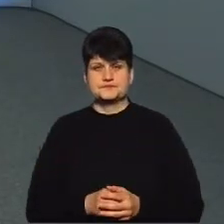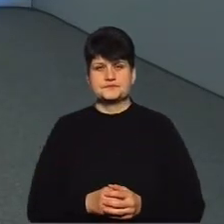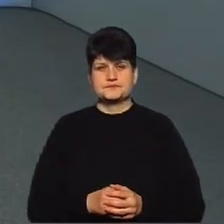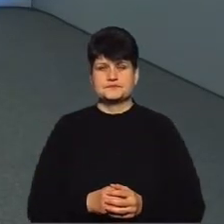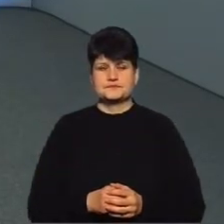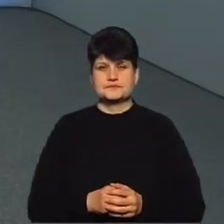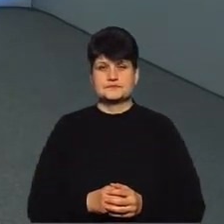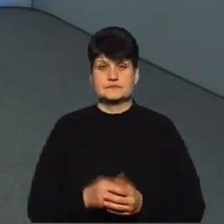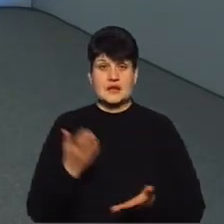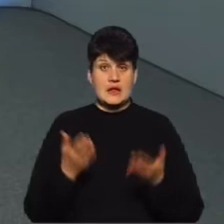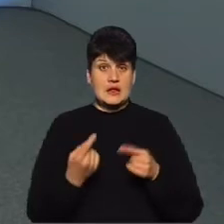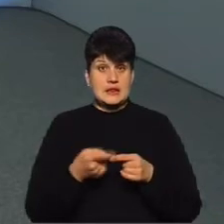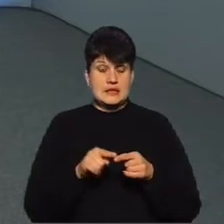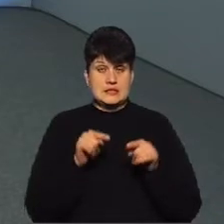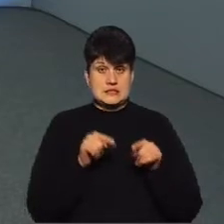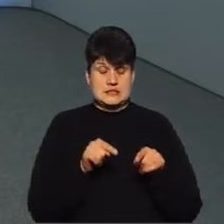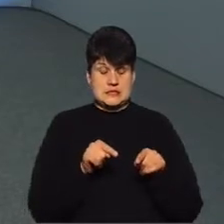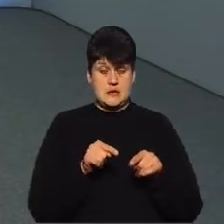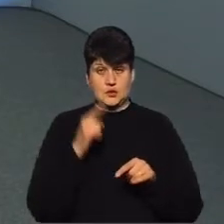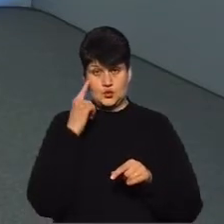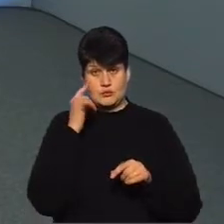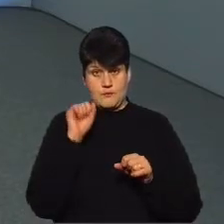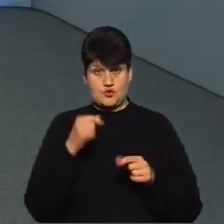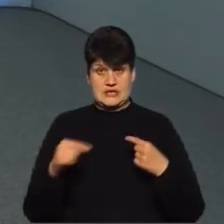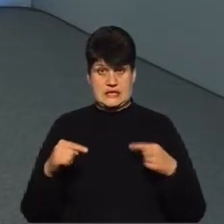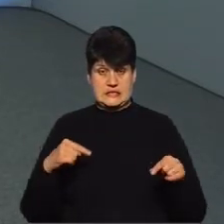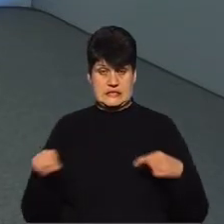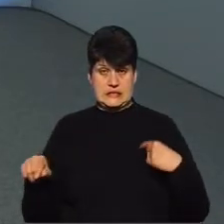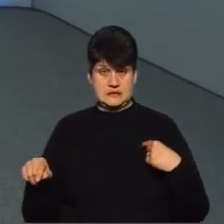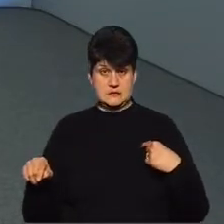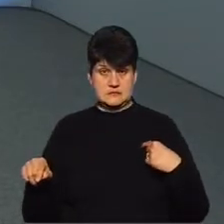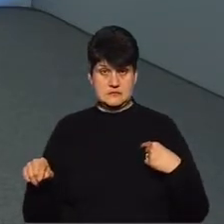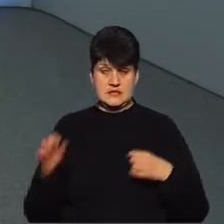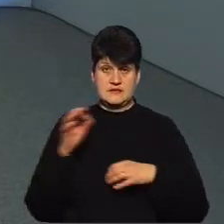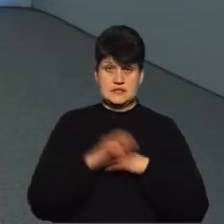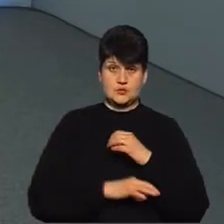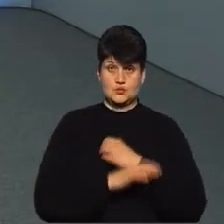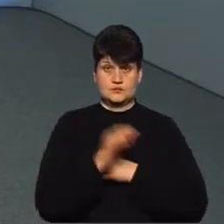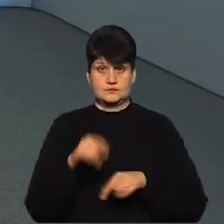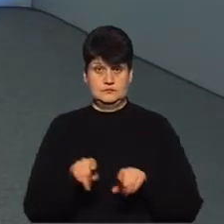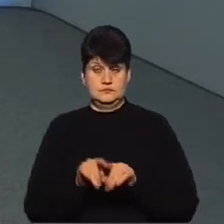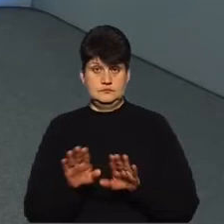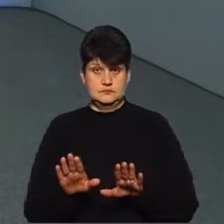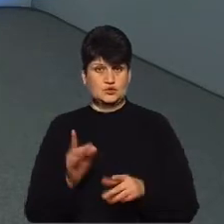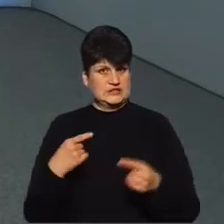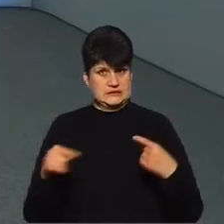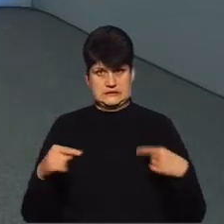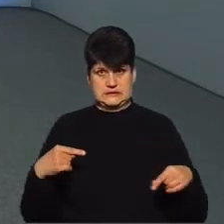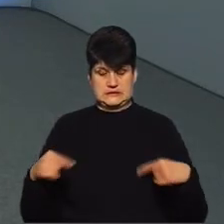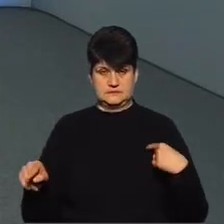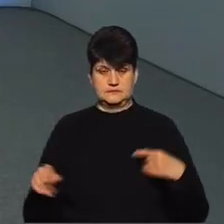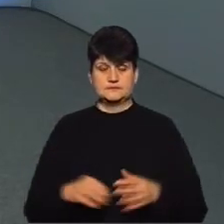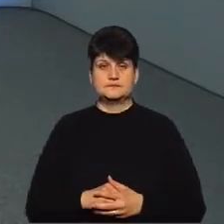Але ці речі, тобто ця думка може різнитися, я так розумію, від заходу до сходу, не бути одностайною, скажімо так, загалом.